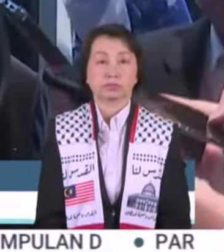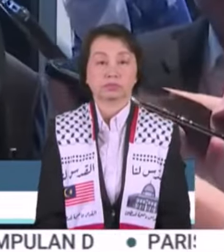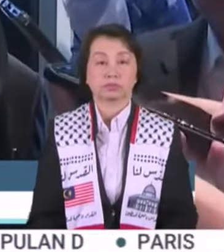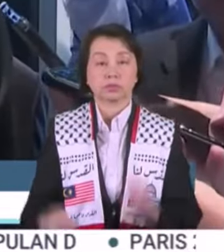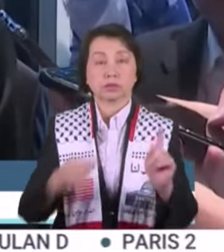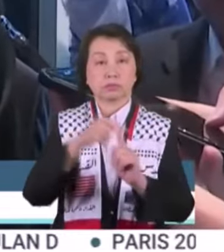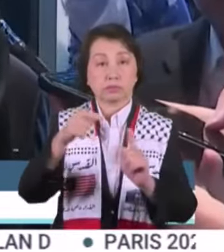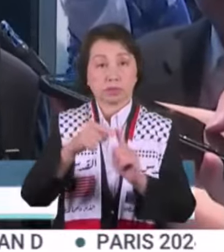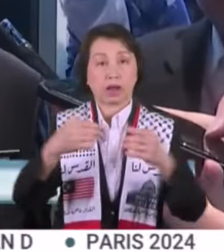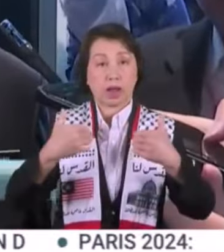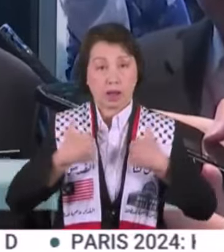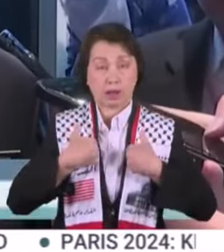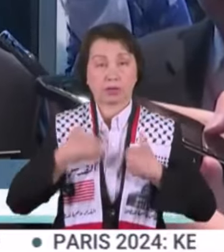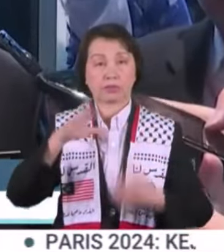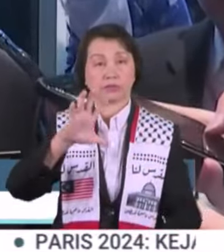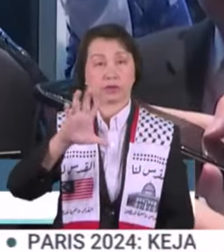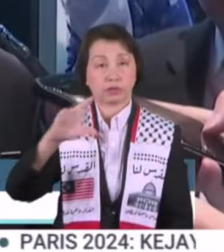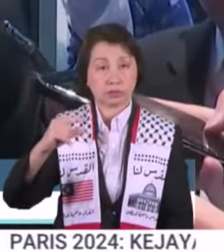Apabila diwujudkan